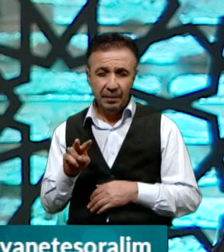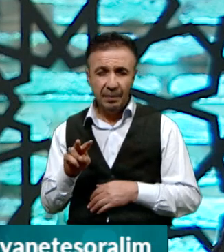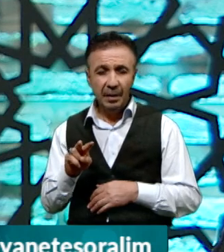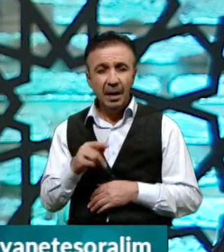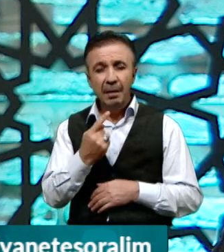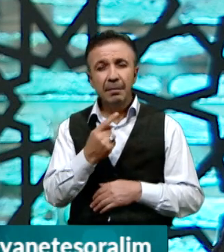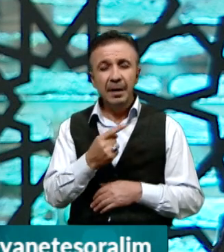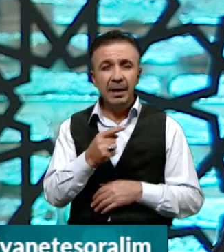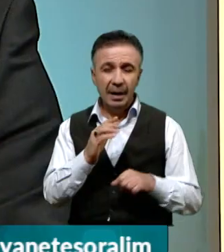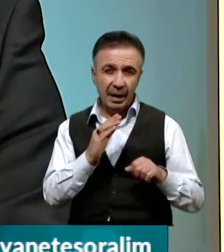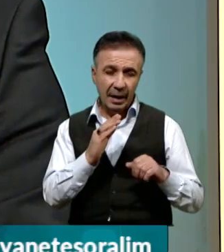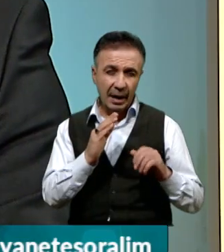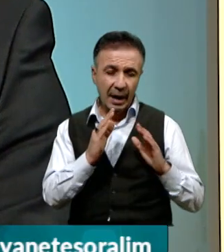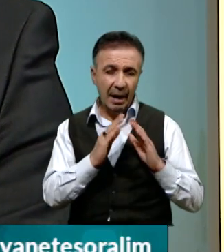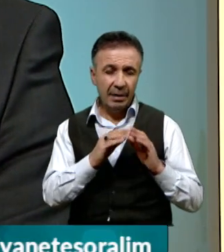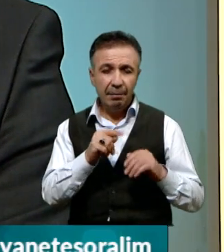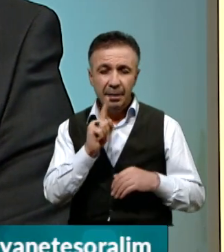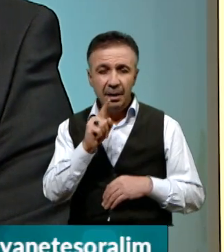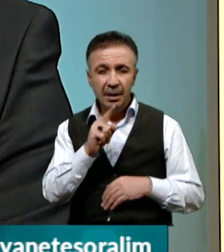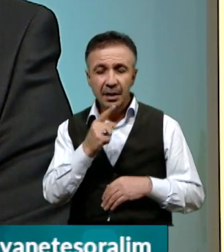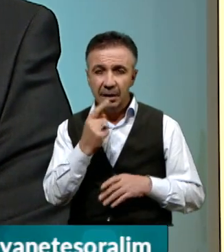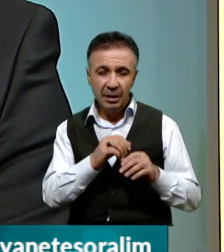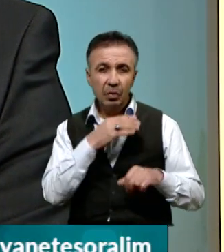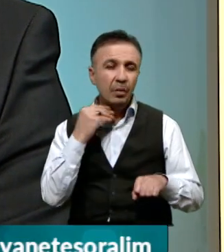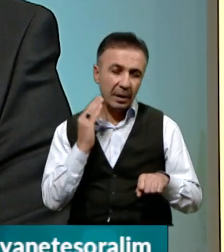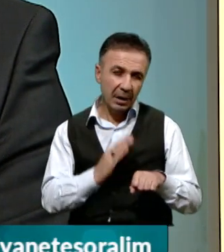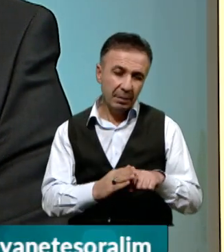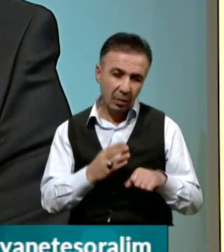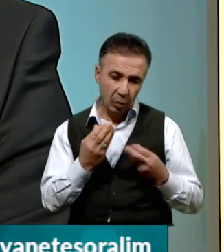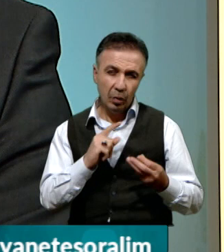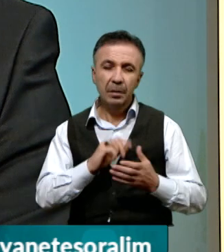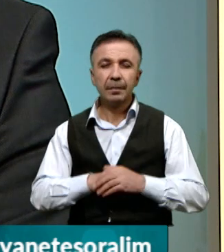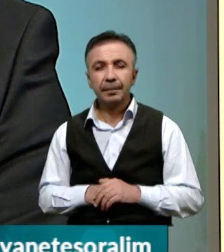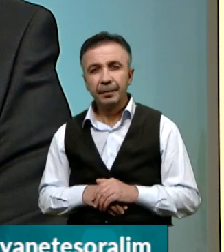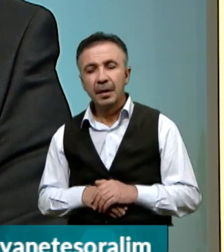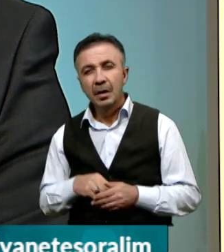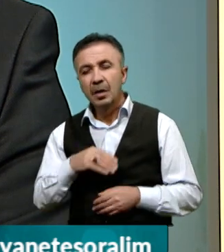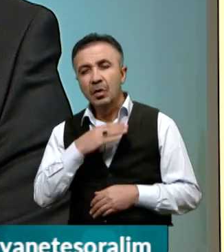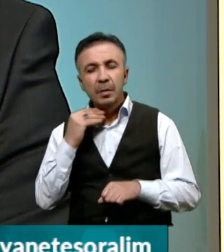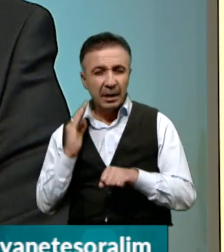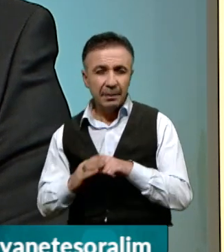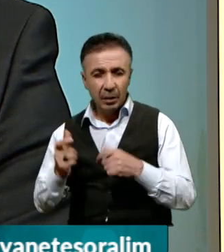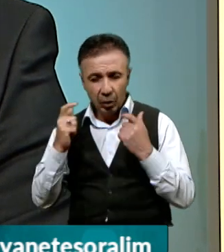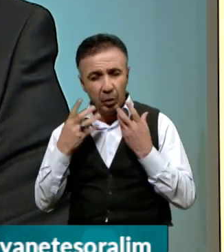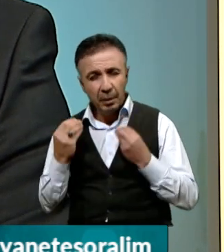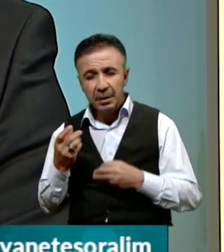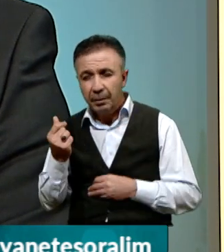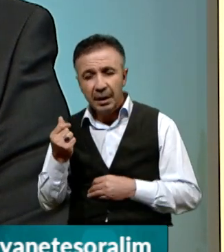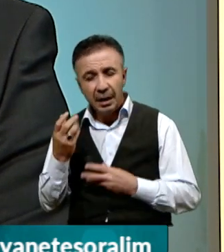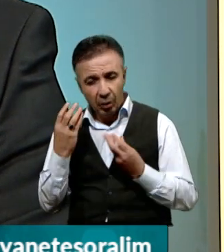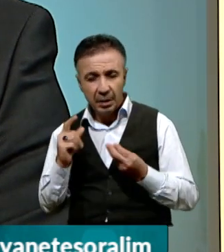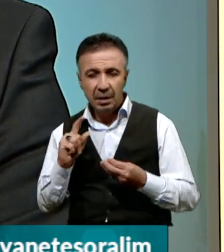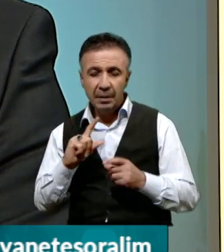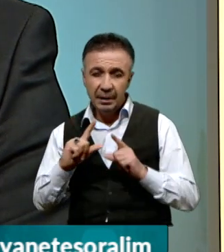bir evden bir kurban yeterli mi hocam? Yani kurbanla yükümlü olabilmek için bir defa mali ne olmak lazım? Mali durumu iyi olması lazım. Nedir mali durumu?